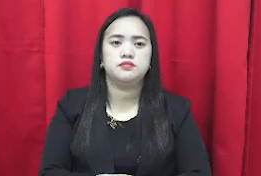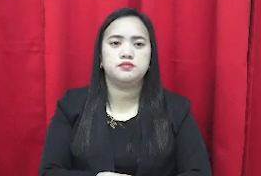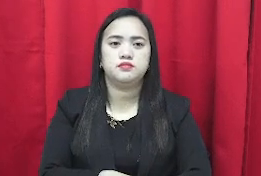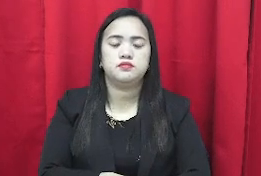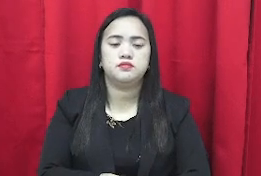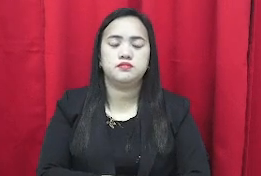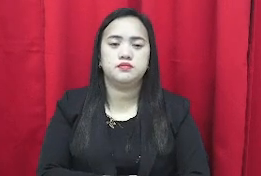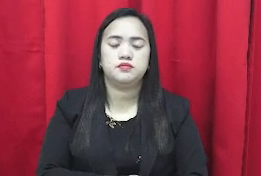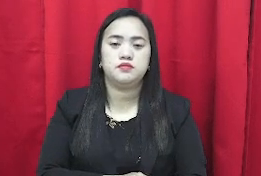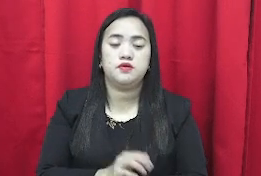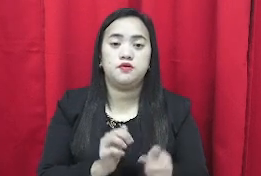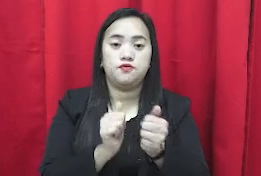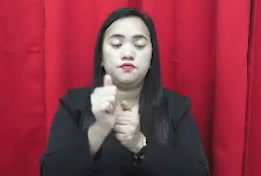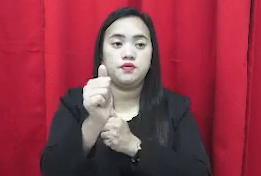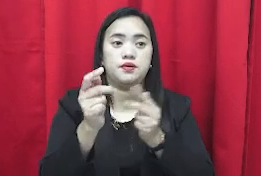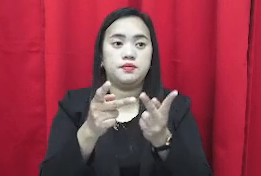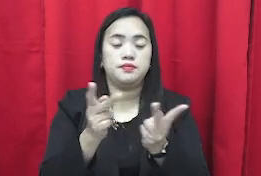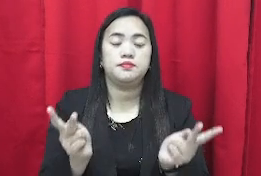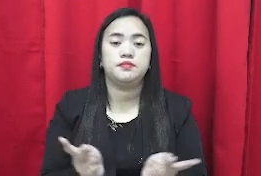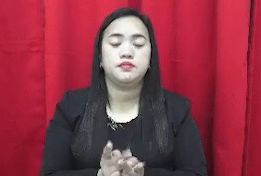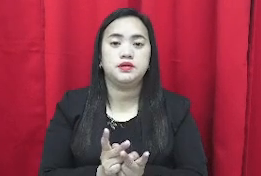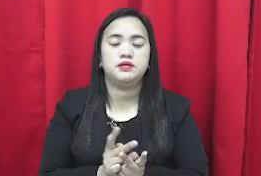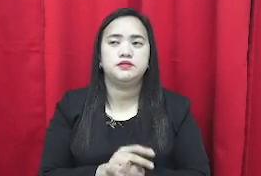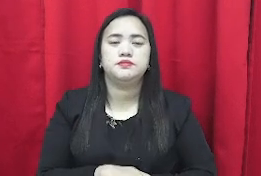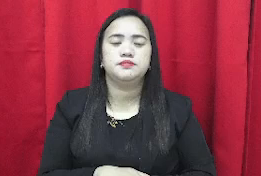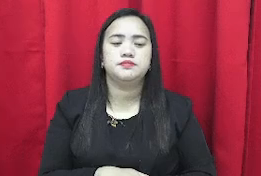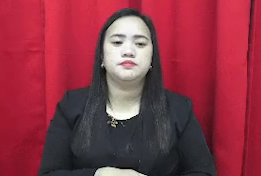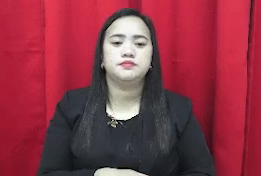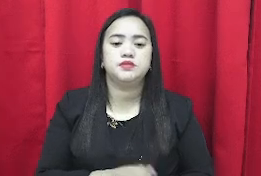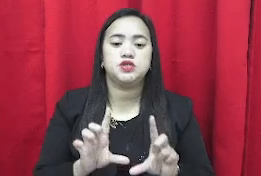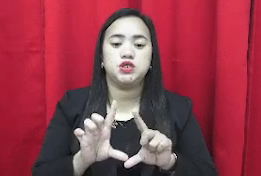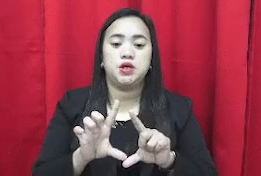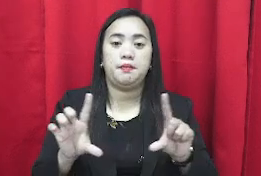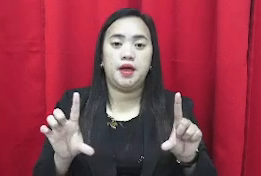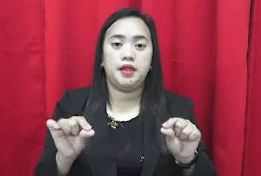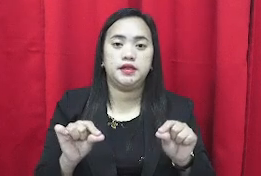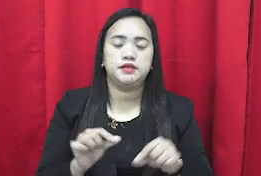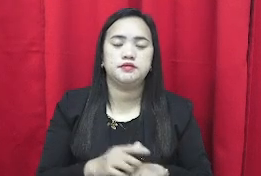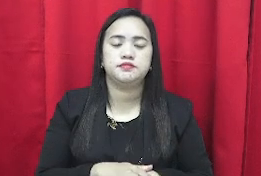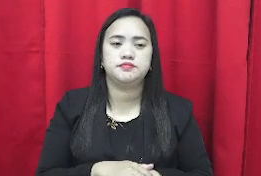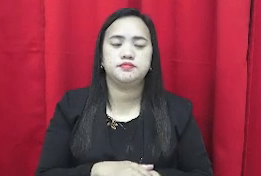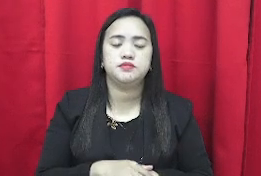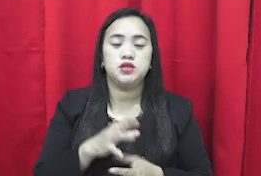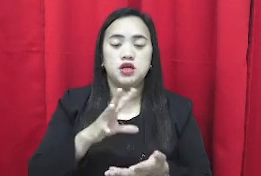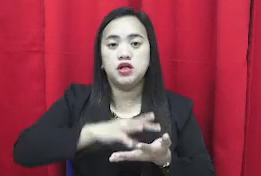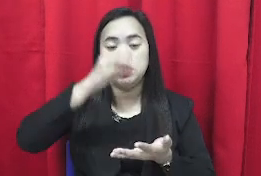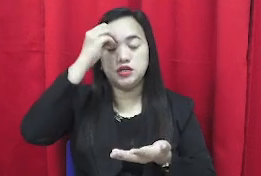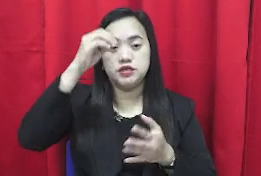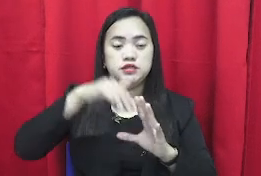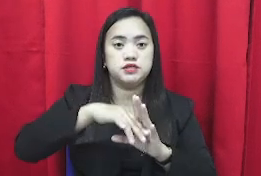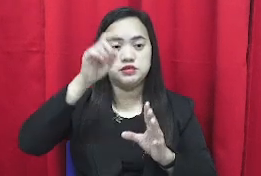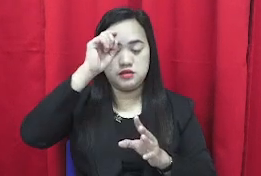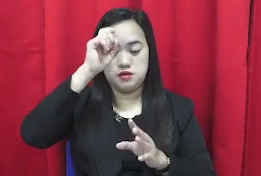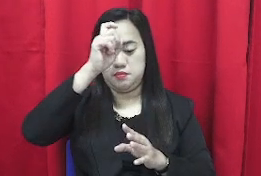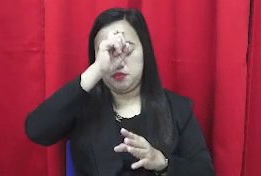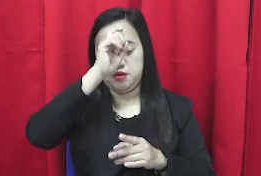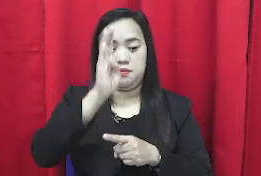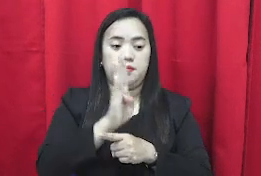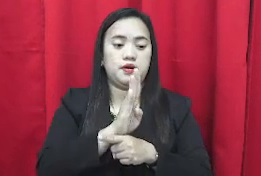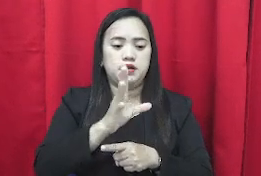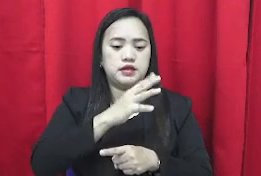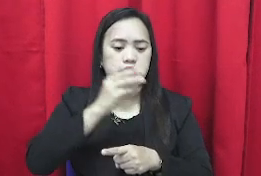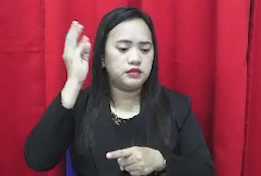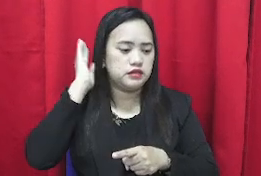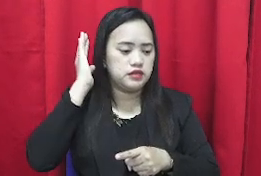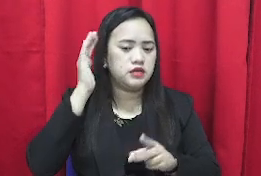nasa malayong lugar siya o So yung mga natutunan niya sa summer balikatan at ah napapakinggan niya sa pulpito